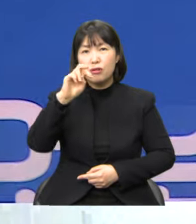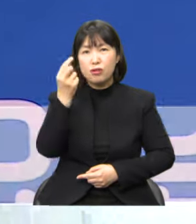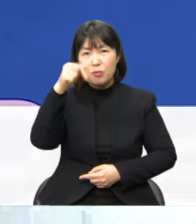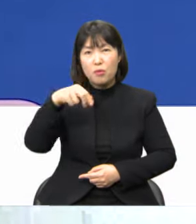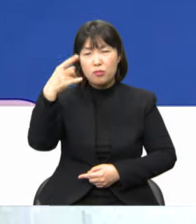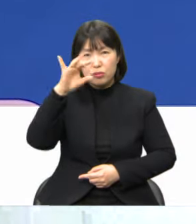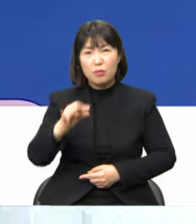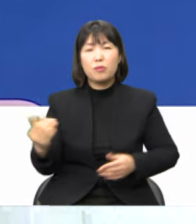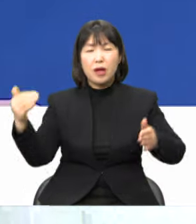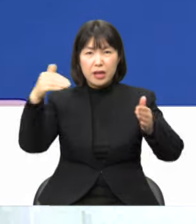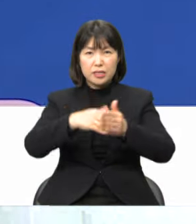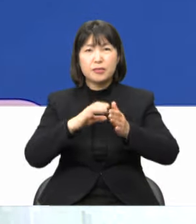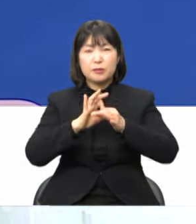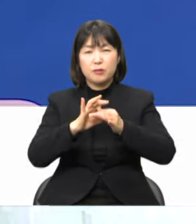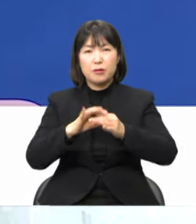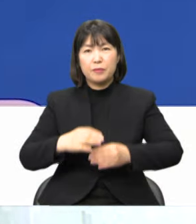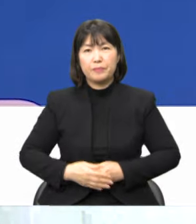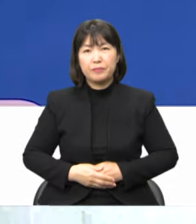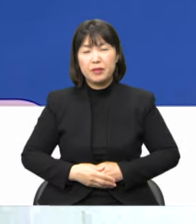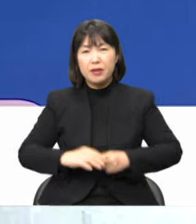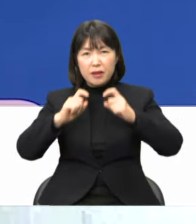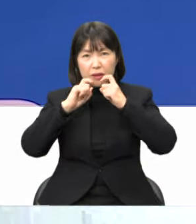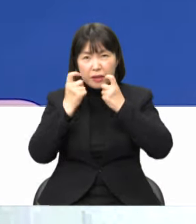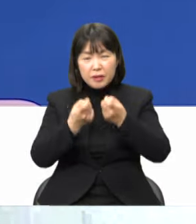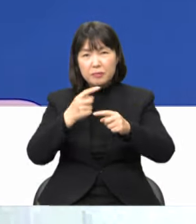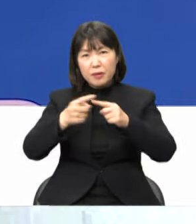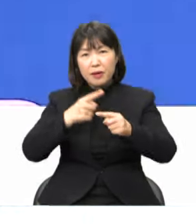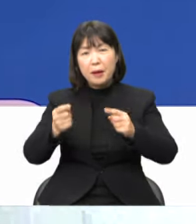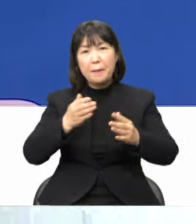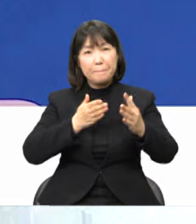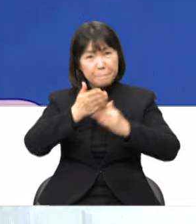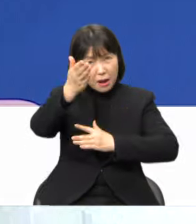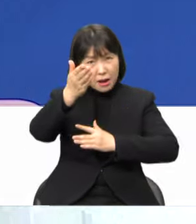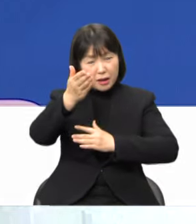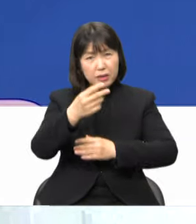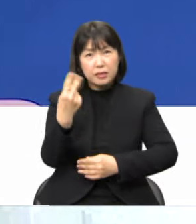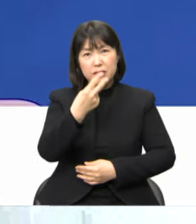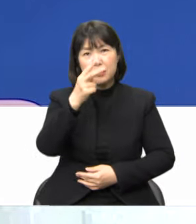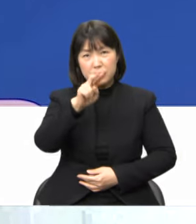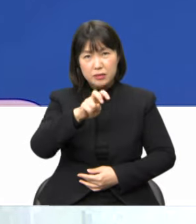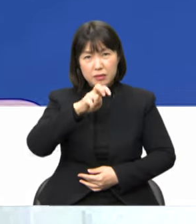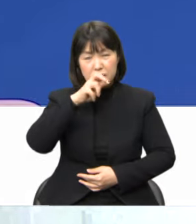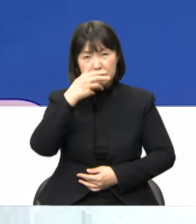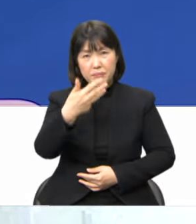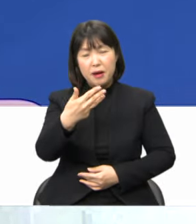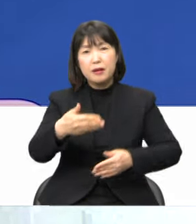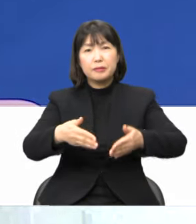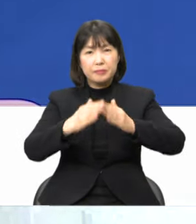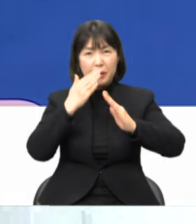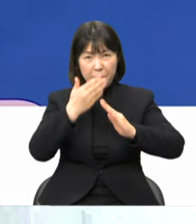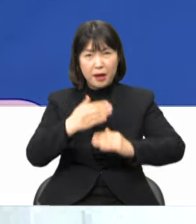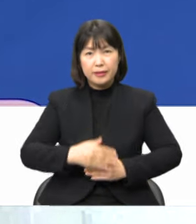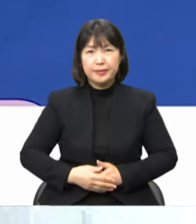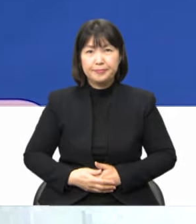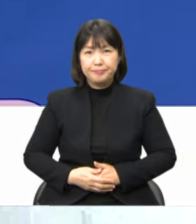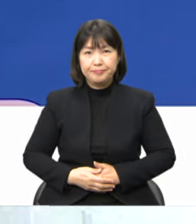적격성 조사가 올해 연말에 통과될 경우 2028년 착공도 가능할 수